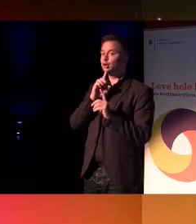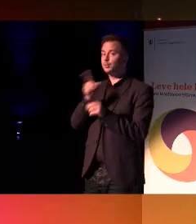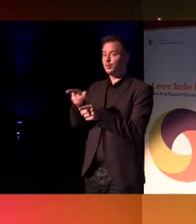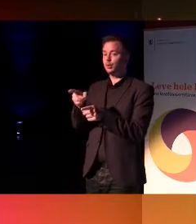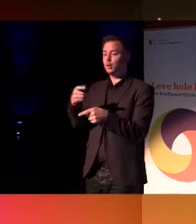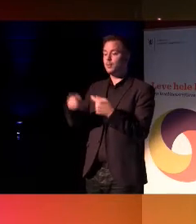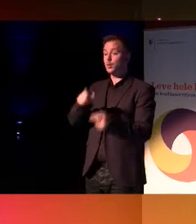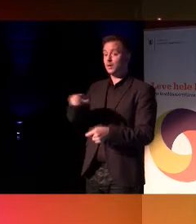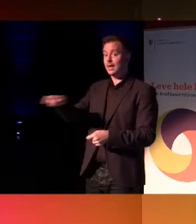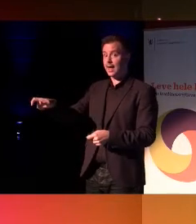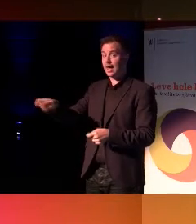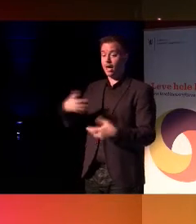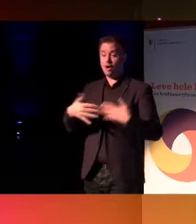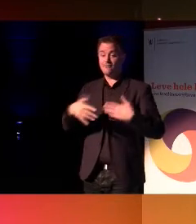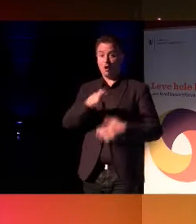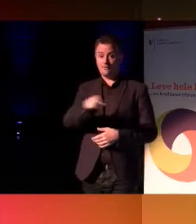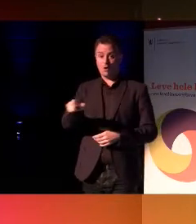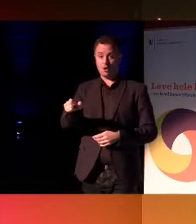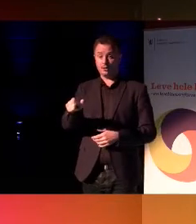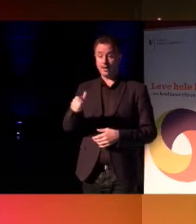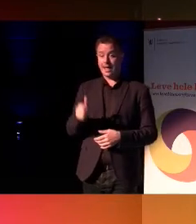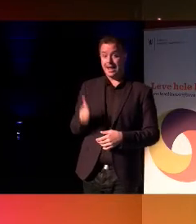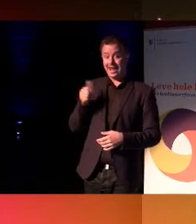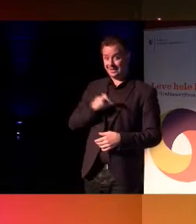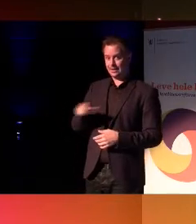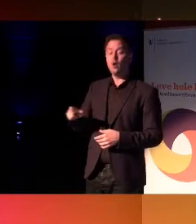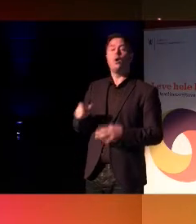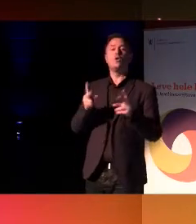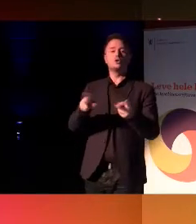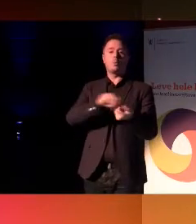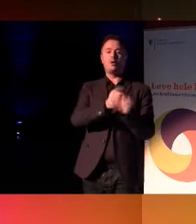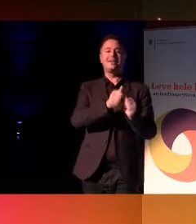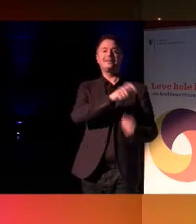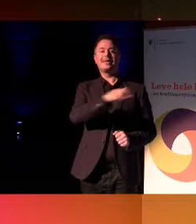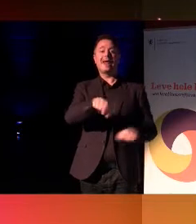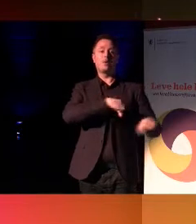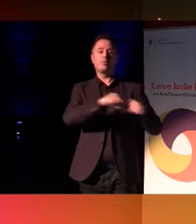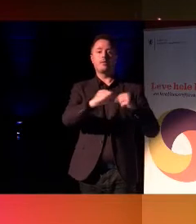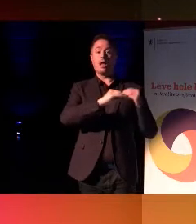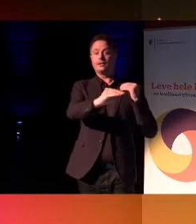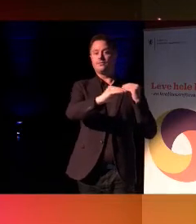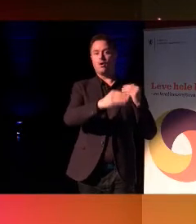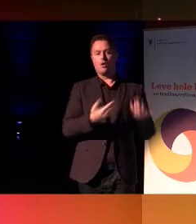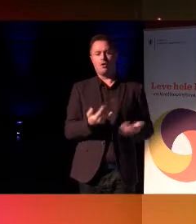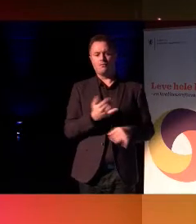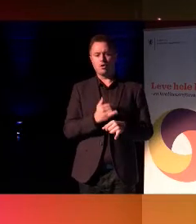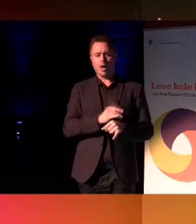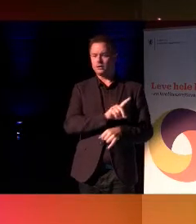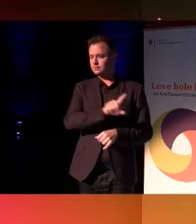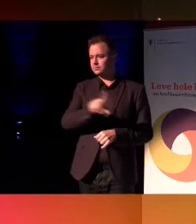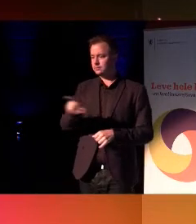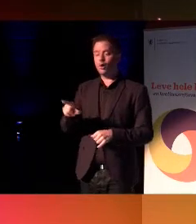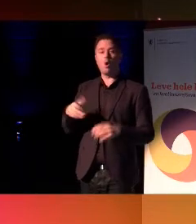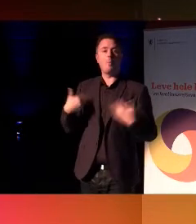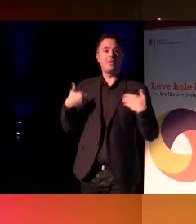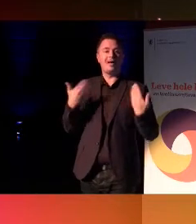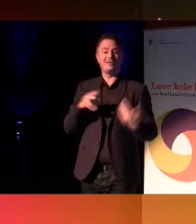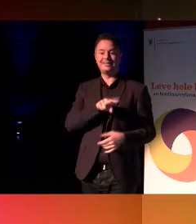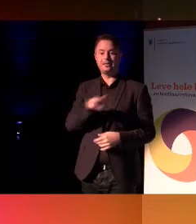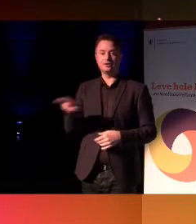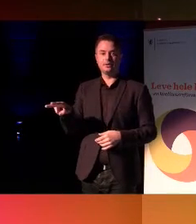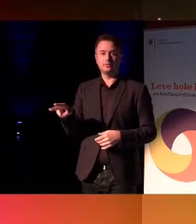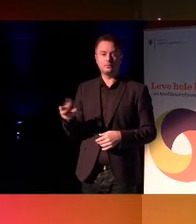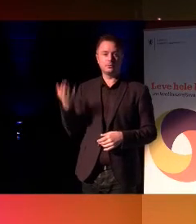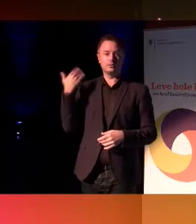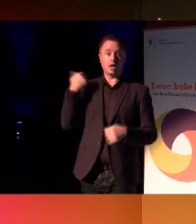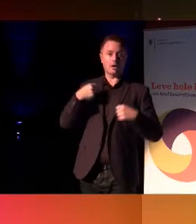fagfolkene, lederne og politikerne på kommunalt nivå. Hvordan opplevde de disse tilsynene? Vi hadde jo en kampanje som gikk over mange